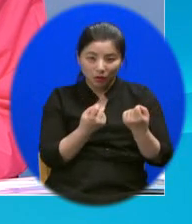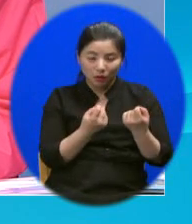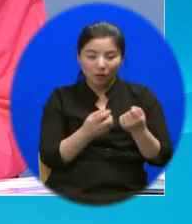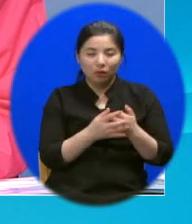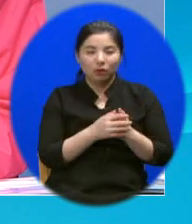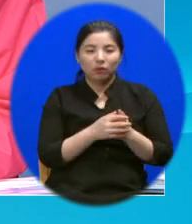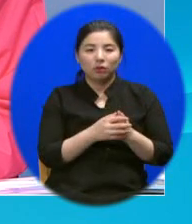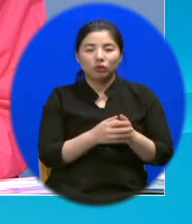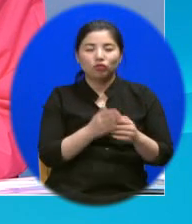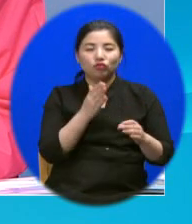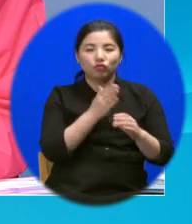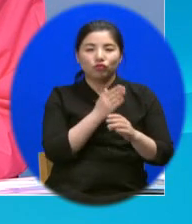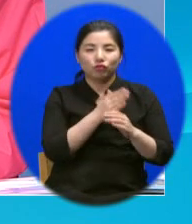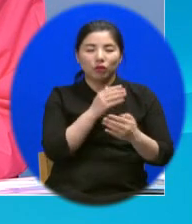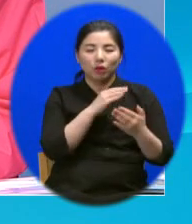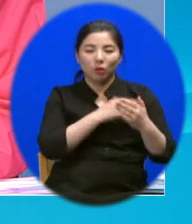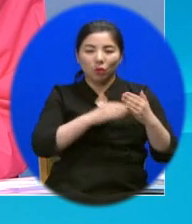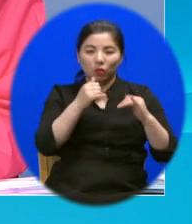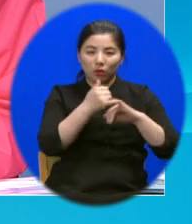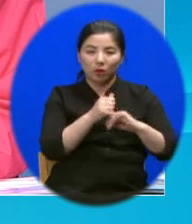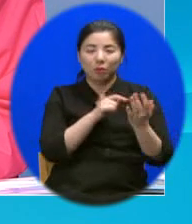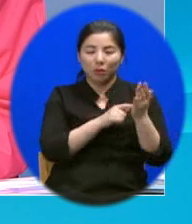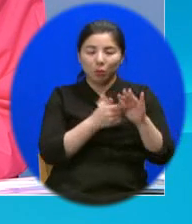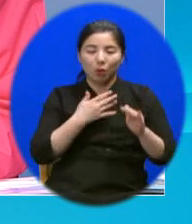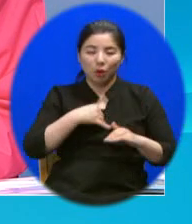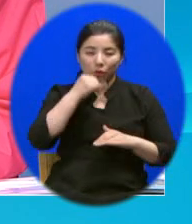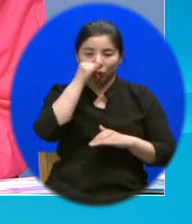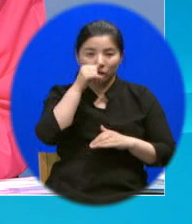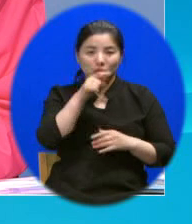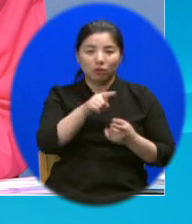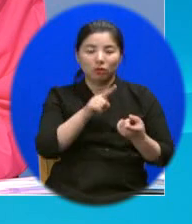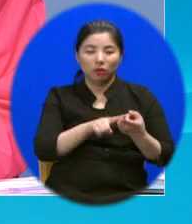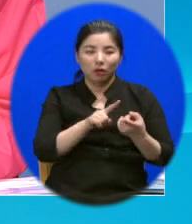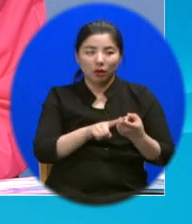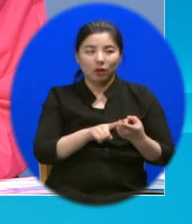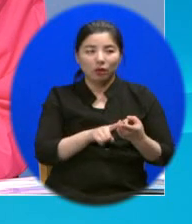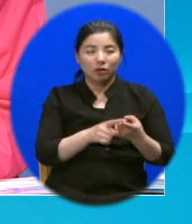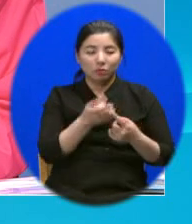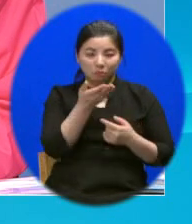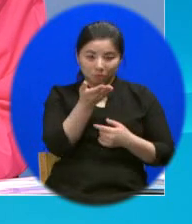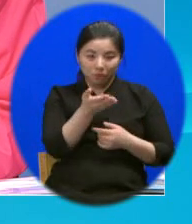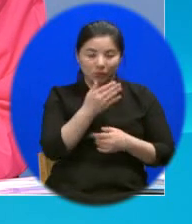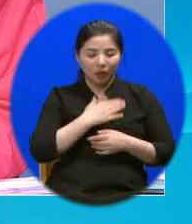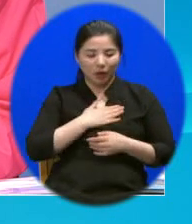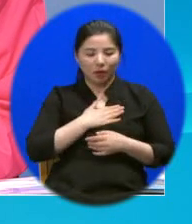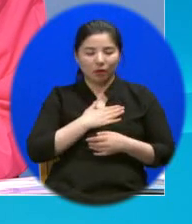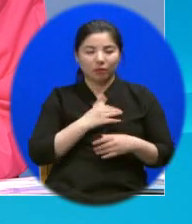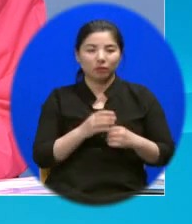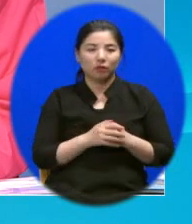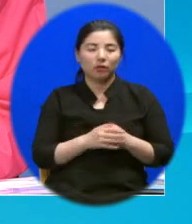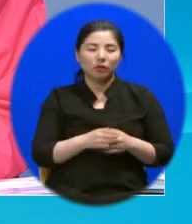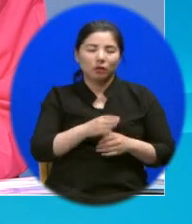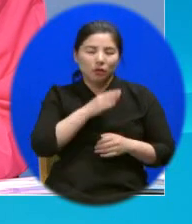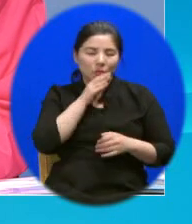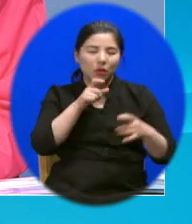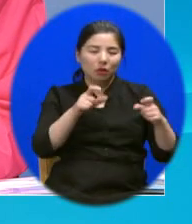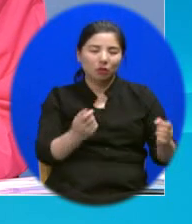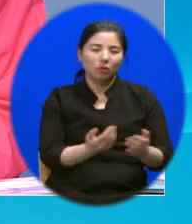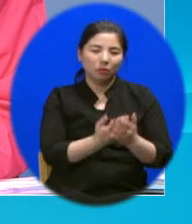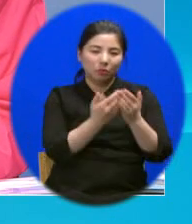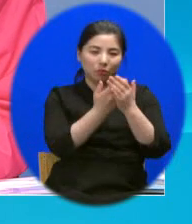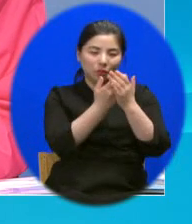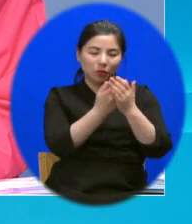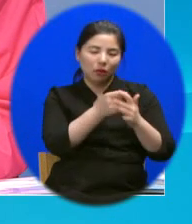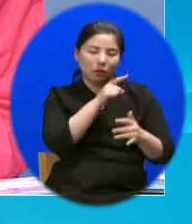아 공약으로 발표하신 거로 알고 있는데 이 부분에 대해서는 경부보 님이나 저나 정말 지역 발전에